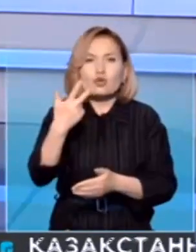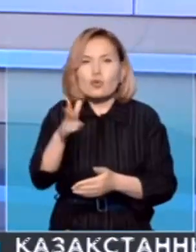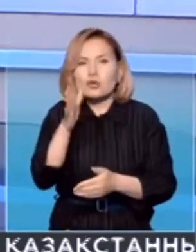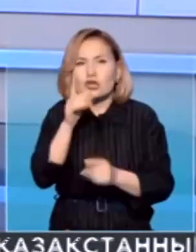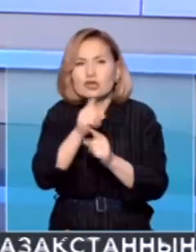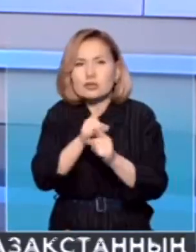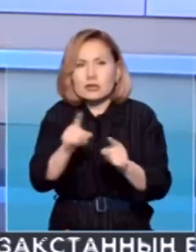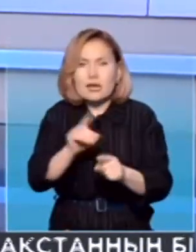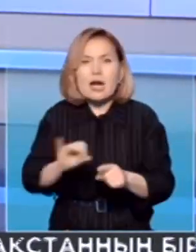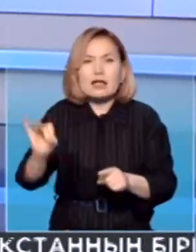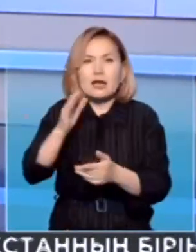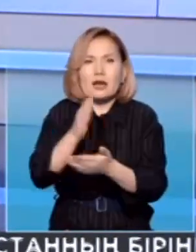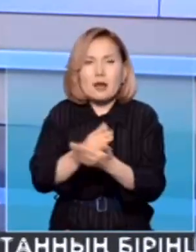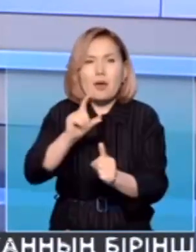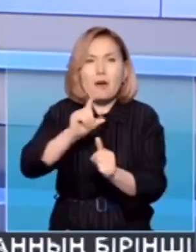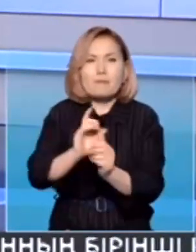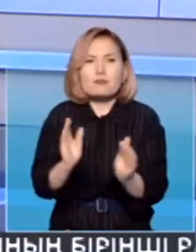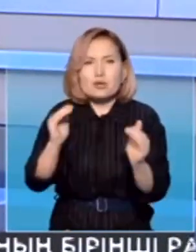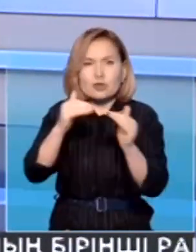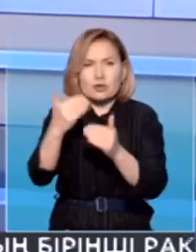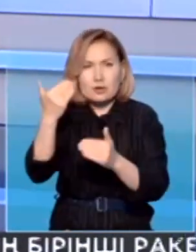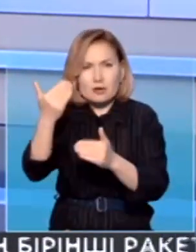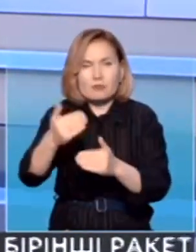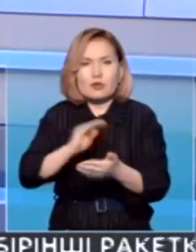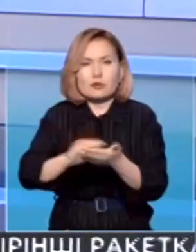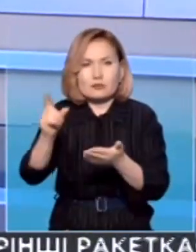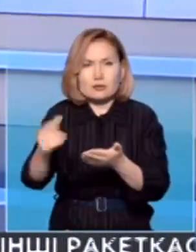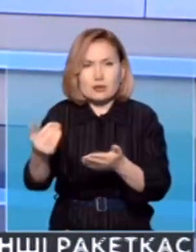бар мешіт жайлы келесі материалда.